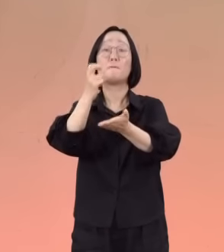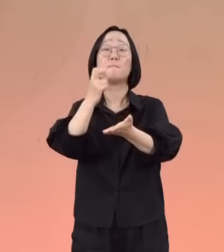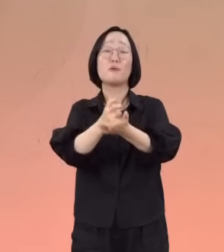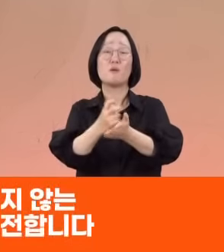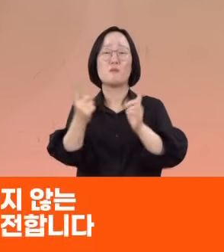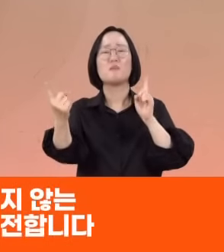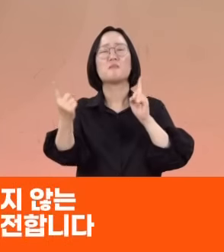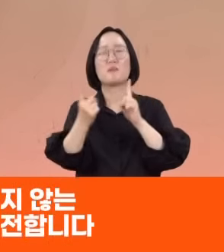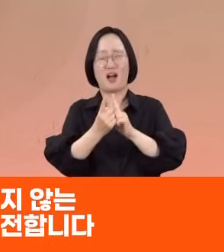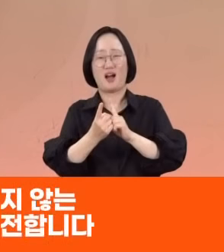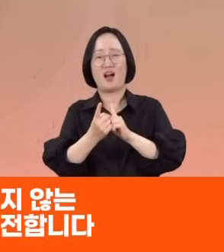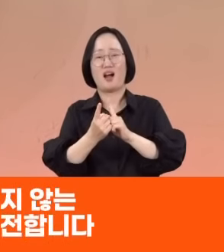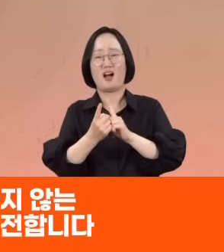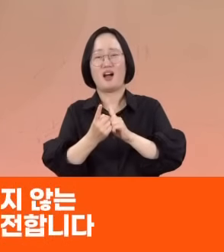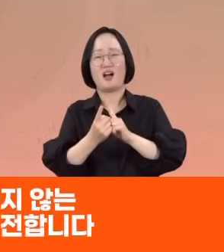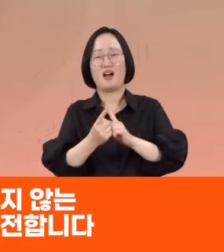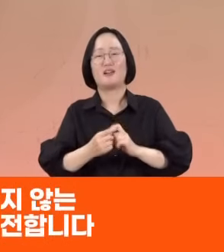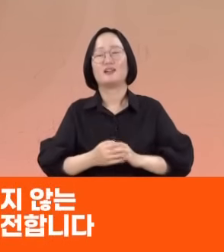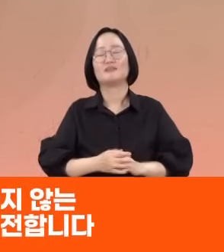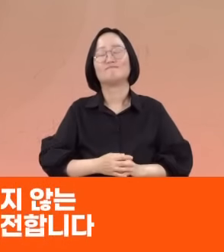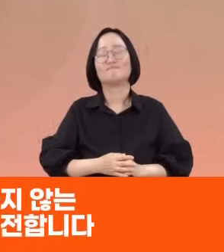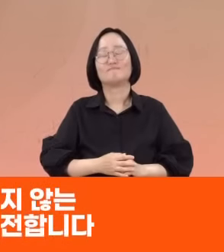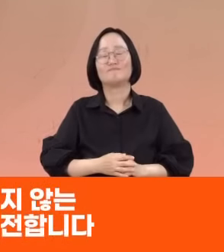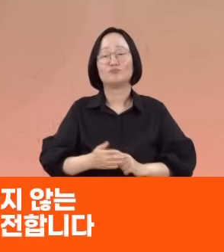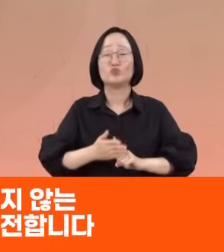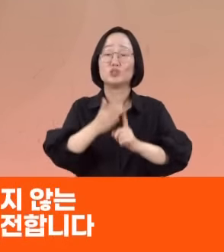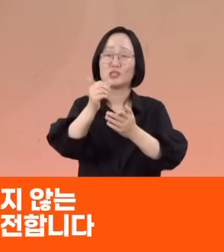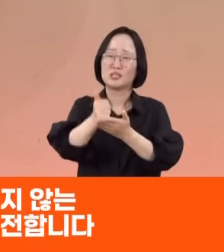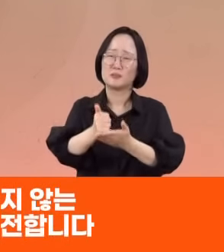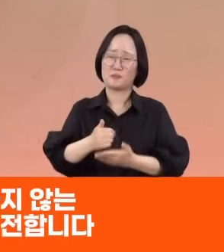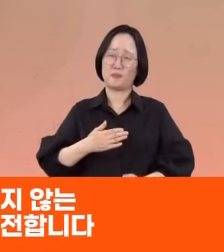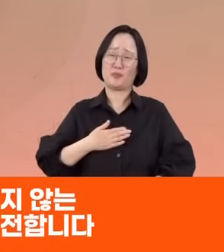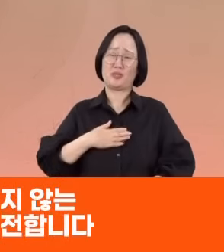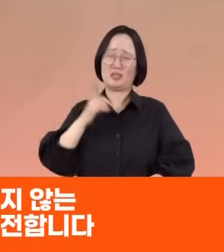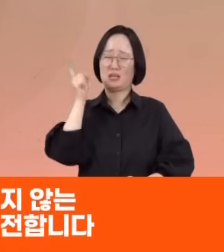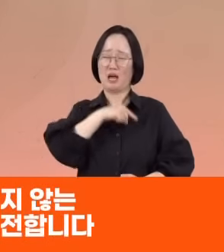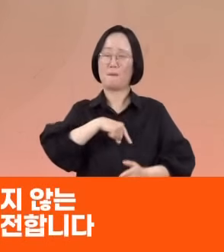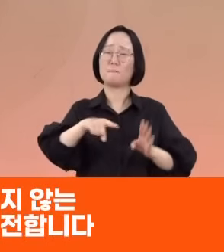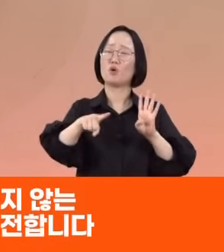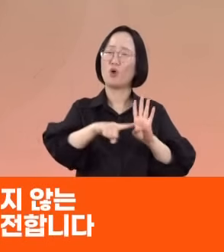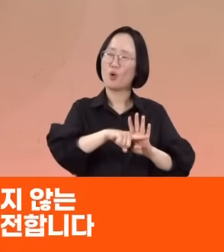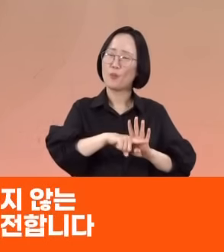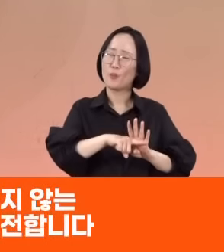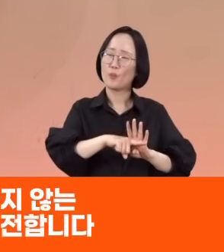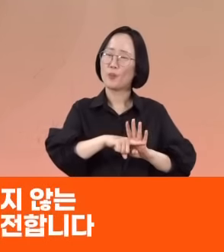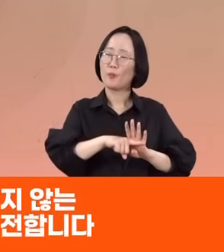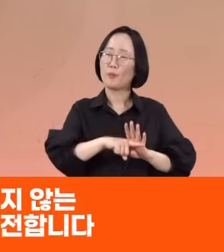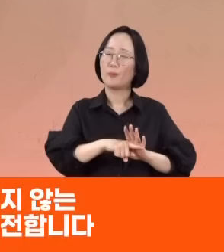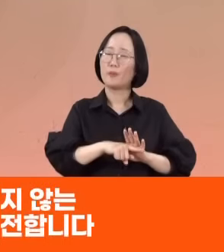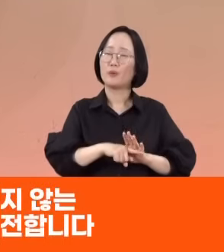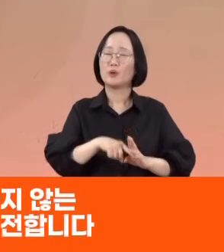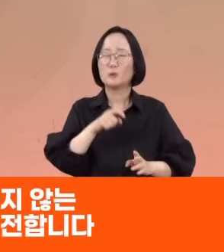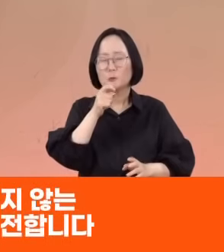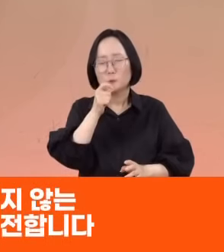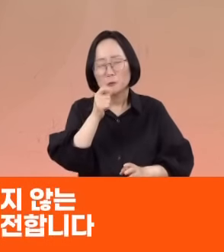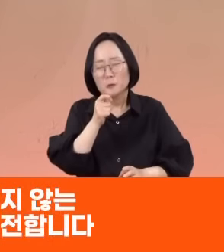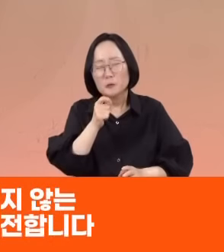제가 지은이 수많은 업보를 참여합니다 부처님 제 업장이 조금이라도 소멸되게